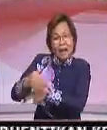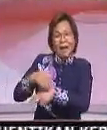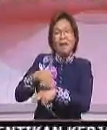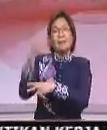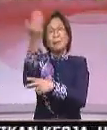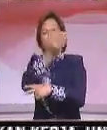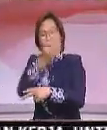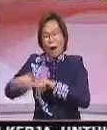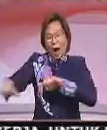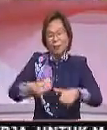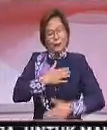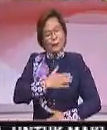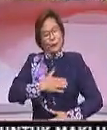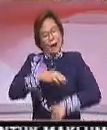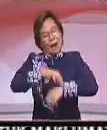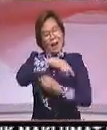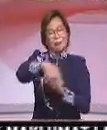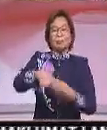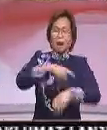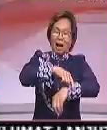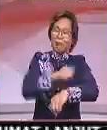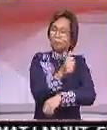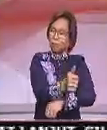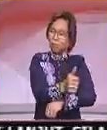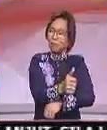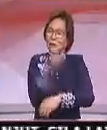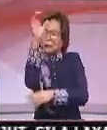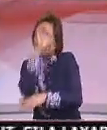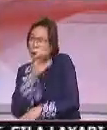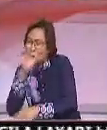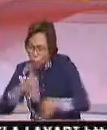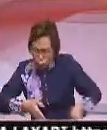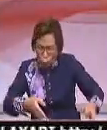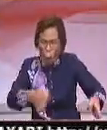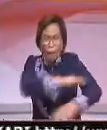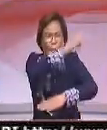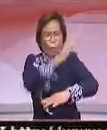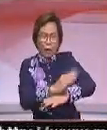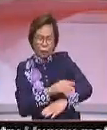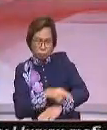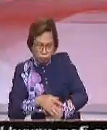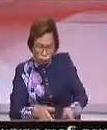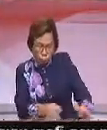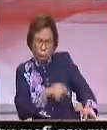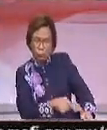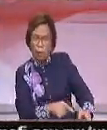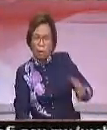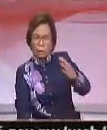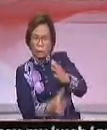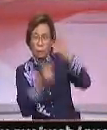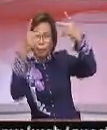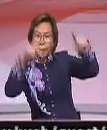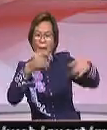Panorama. Aktiviti penghayatan alam semula jadi serta menjejak kembali laluan sekitar Bukit Pak Apil ini diakui Timbalan